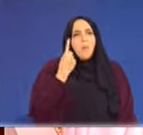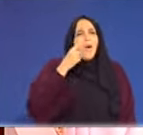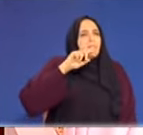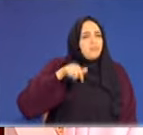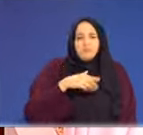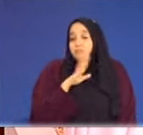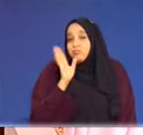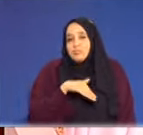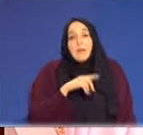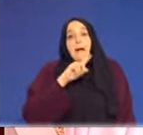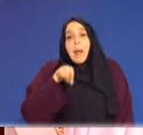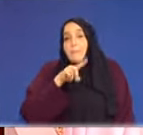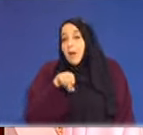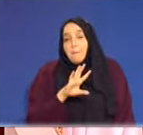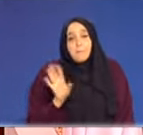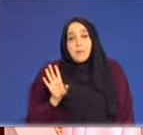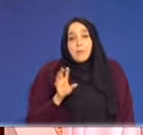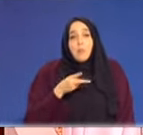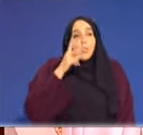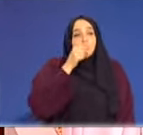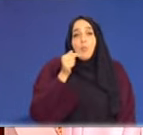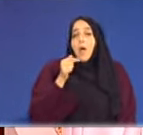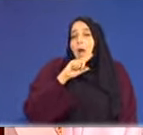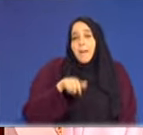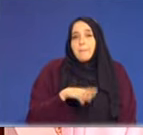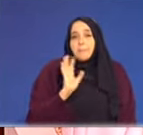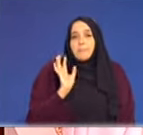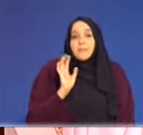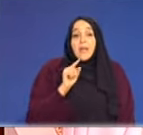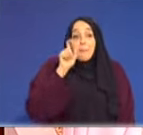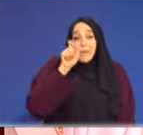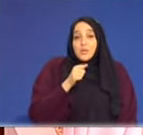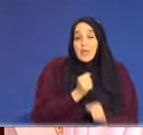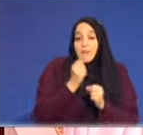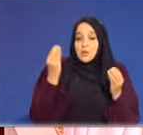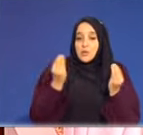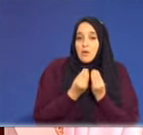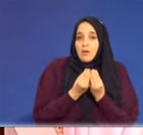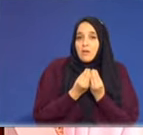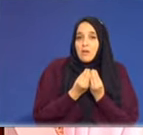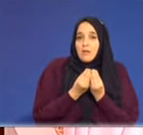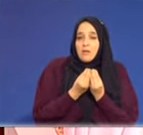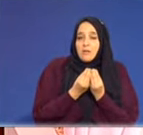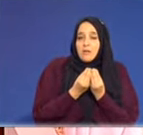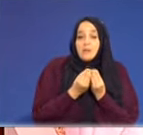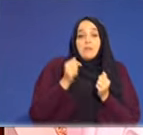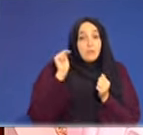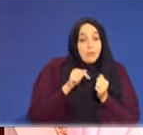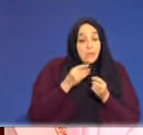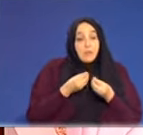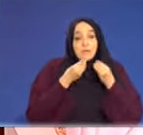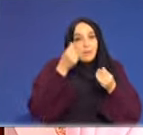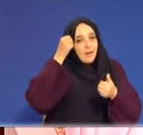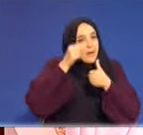ذلك حرام. إذن هذا رجال الصلح لابد أن